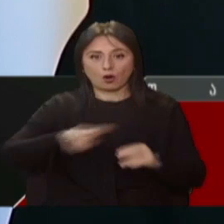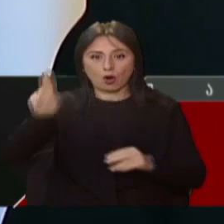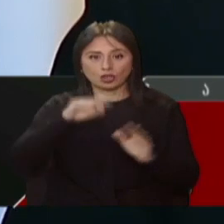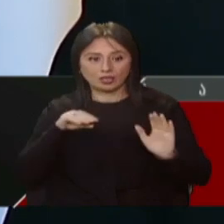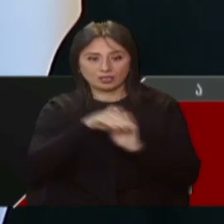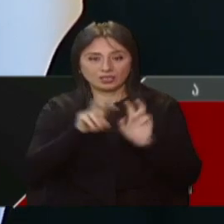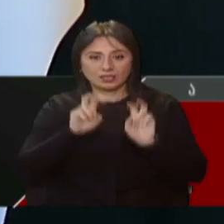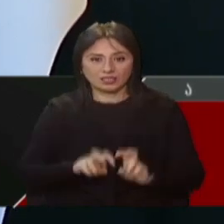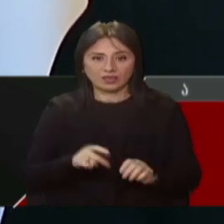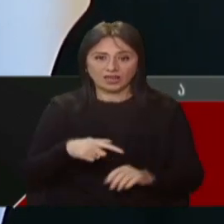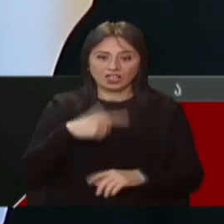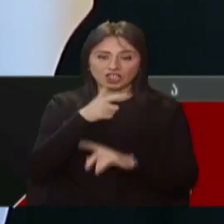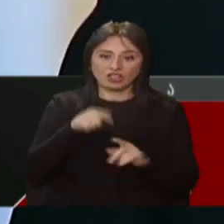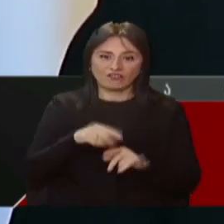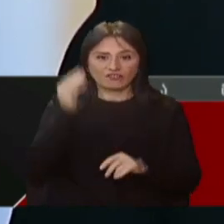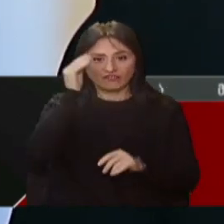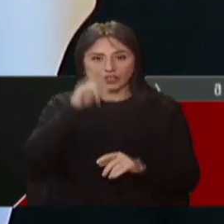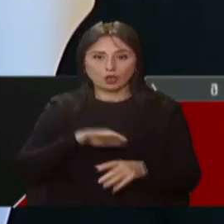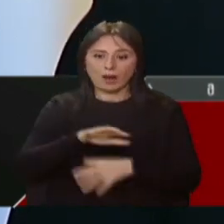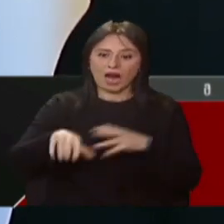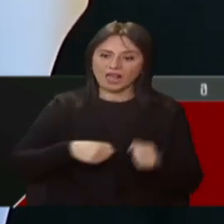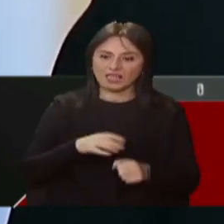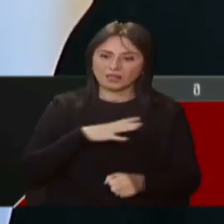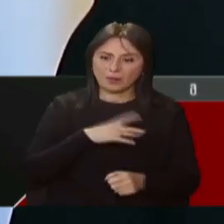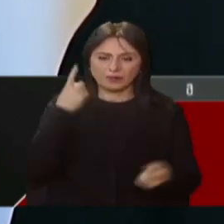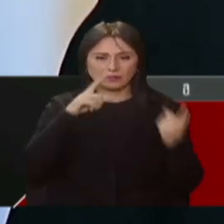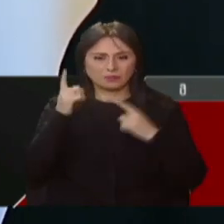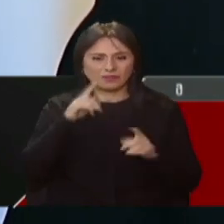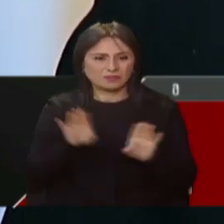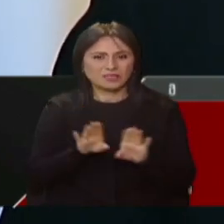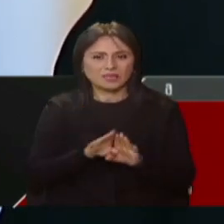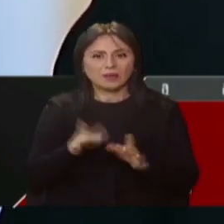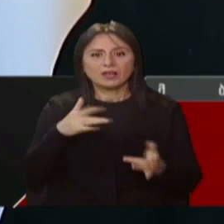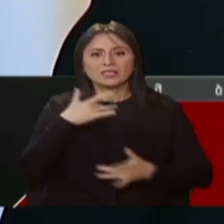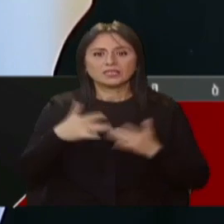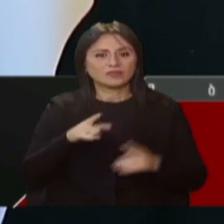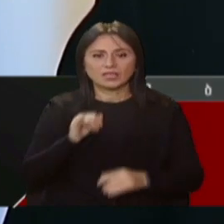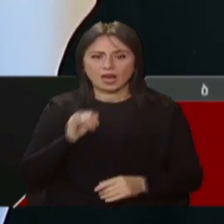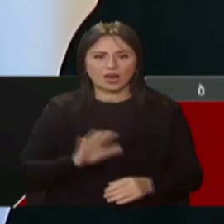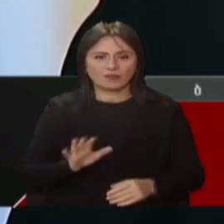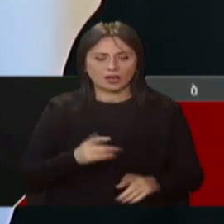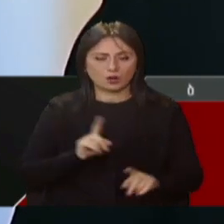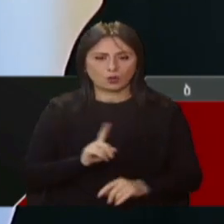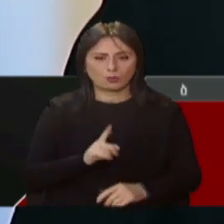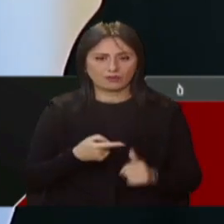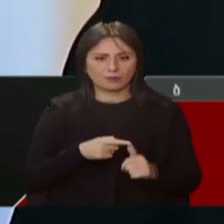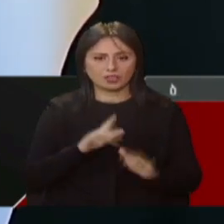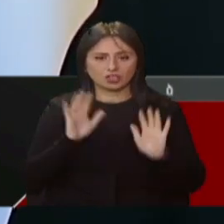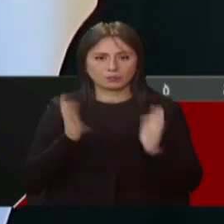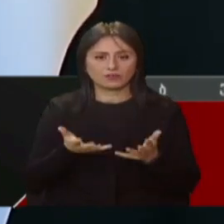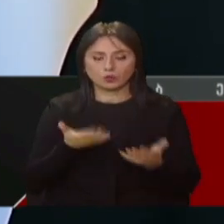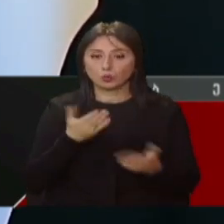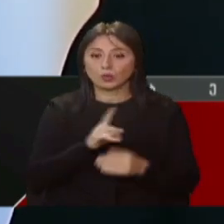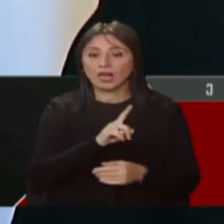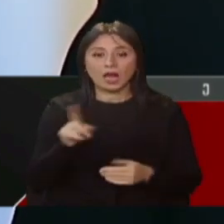bule magalitat chanatze reviro, tîtcos gătatze băsă acad gilita num scăuși tipi simulație bies arvar gau brălutrom. Am șem tchoveși,